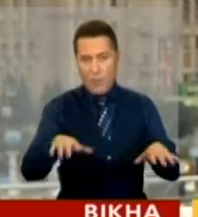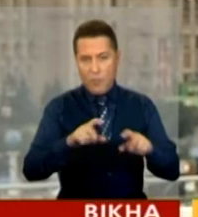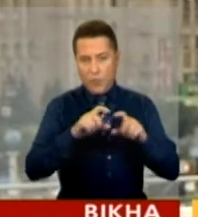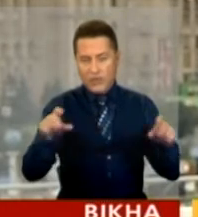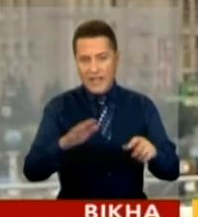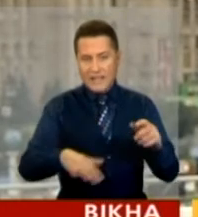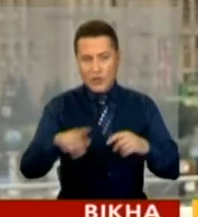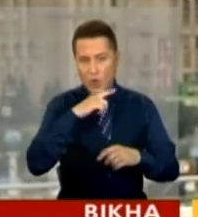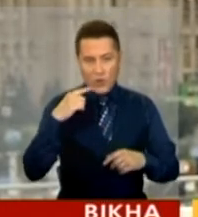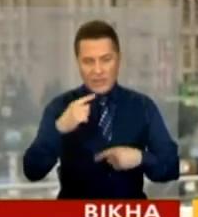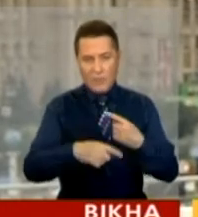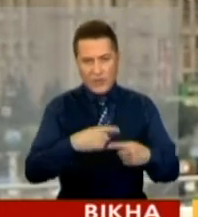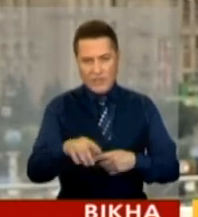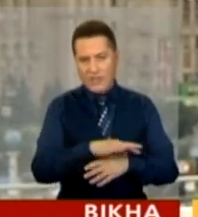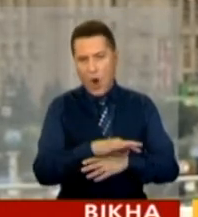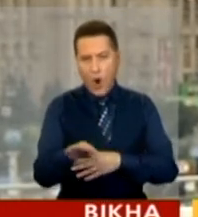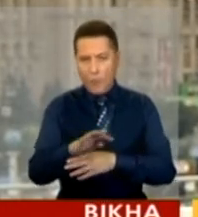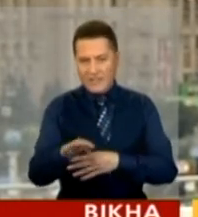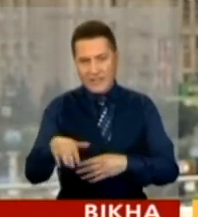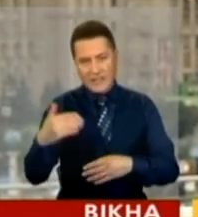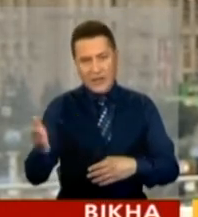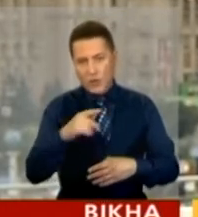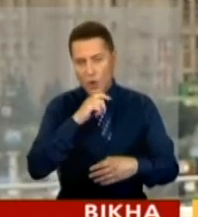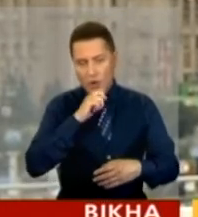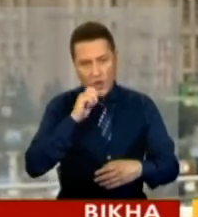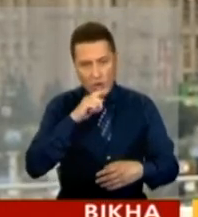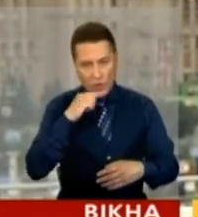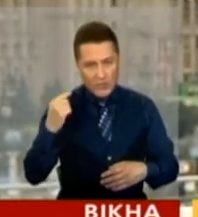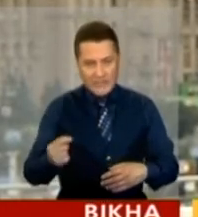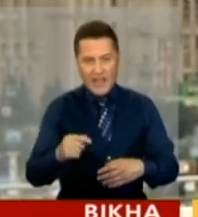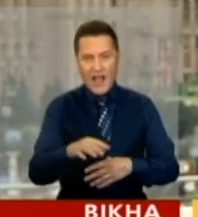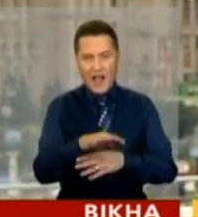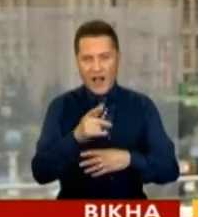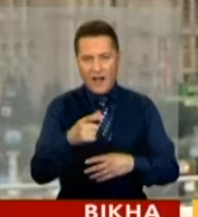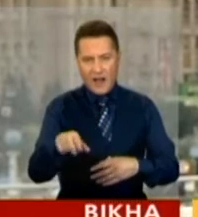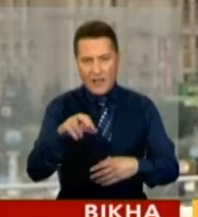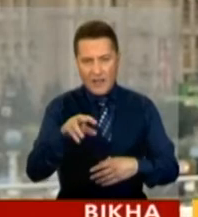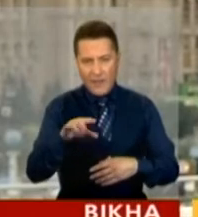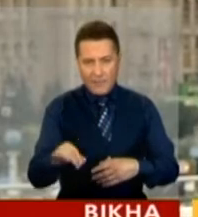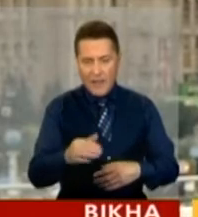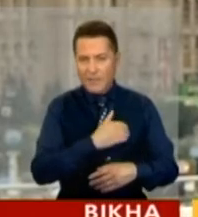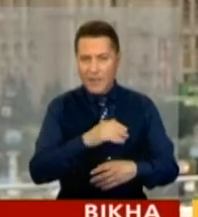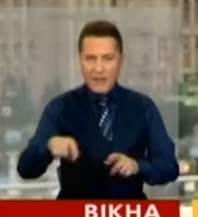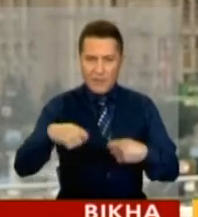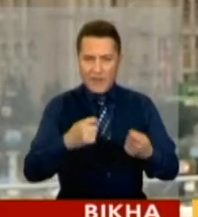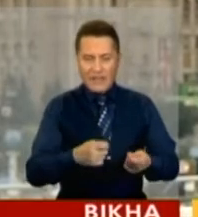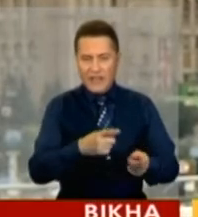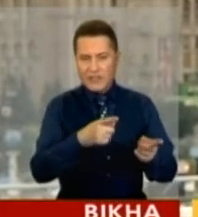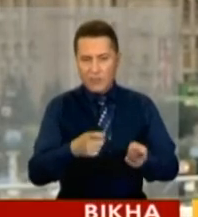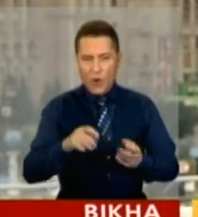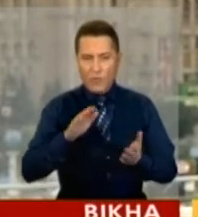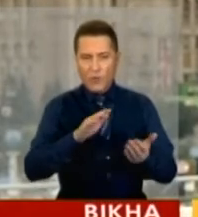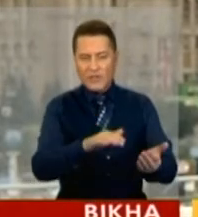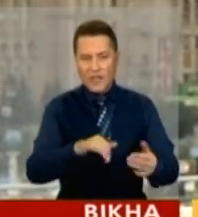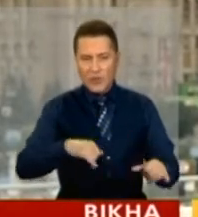території Росії постійно ведеться обстріл градами. І саме через ці пункти намагаються передати зброю та бронетехніку бойовикам.